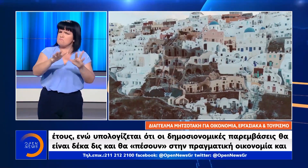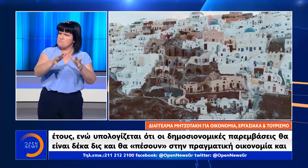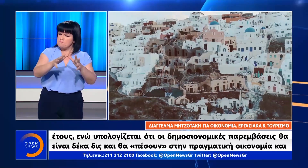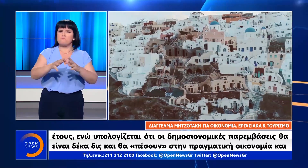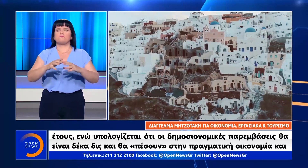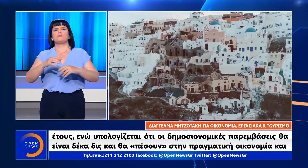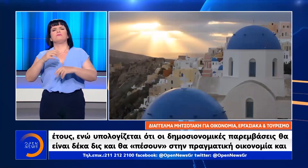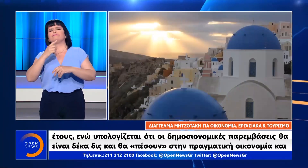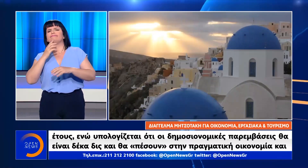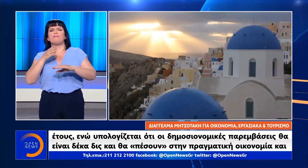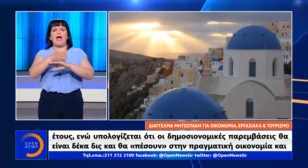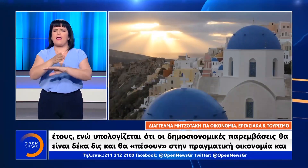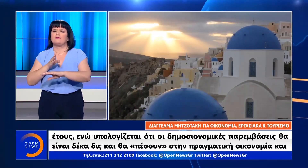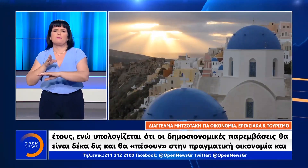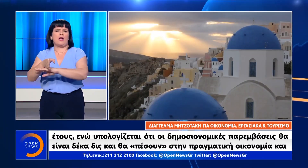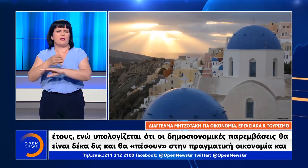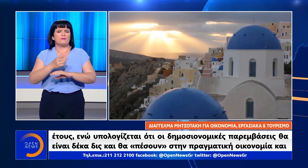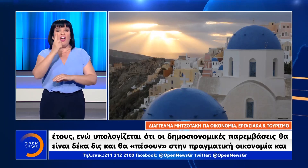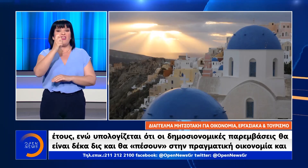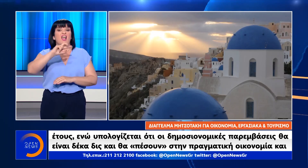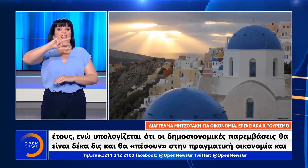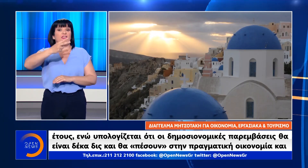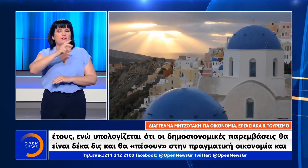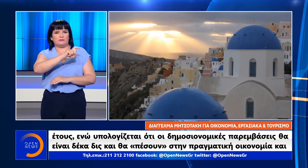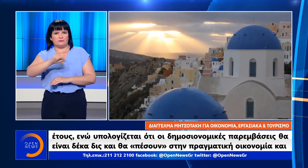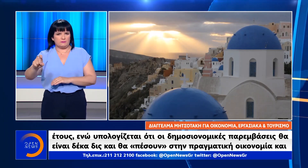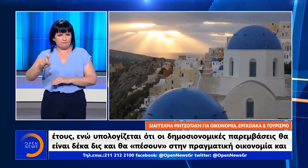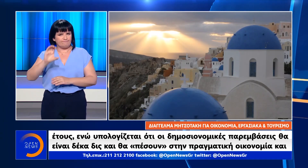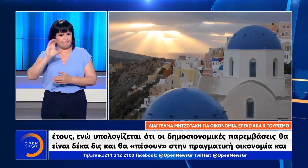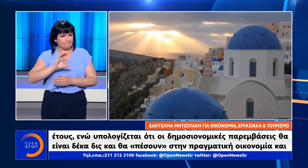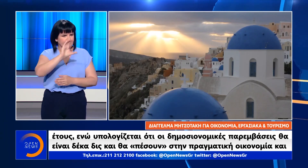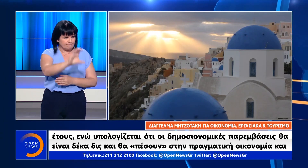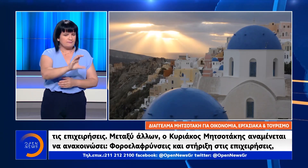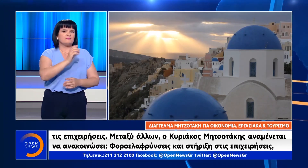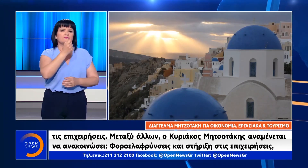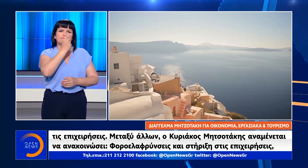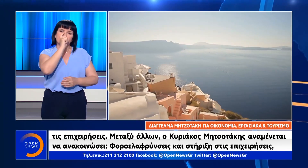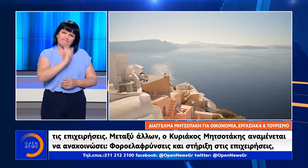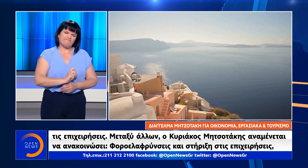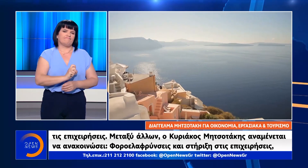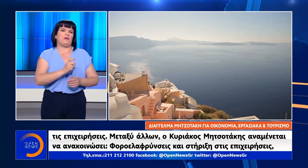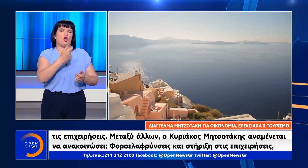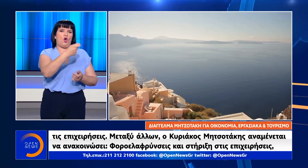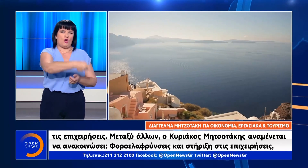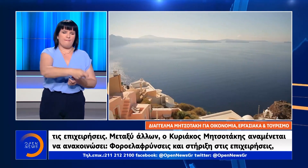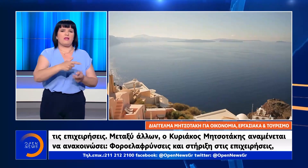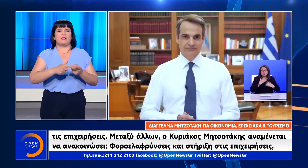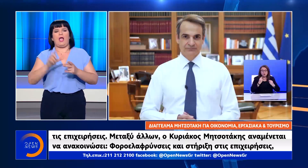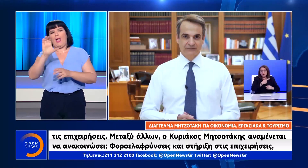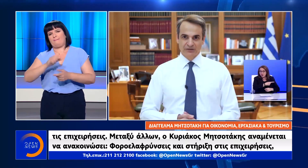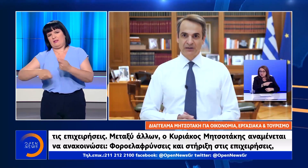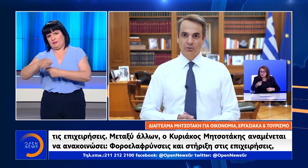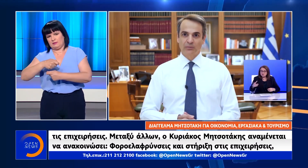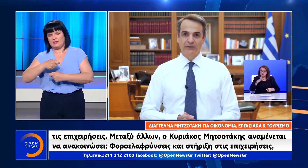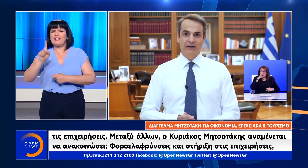ότι οι δημοσιονομικές παρεμβάσεις θα είναι 10 δις και θα πέσουν στην πραγματική οικονομία και τις επιχειρήσεις. Μεταξύ άλλων, ο Κυριάκος